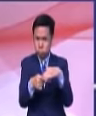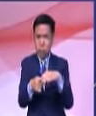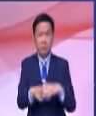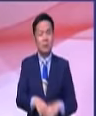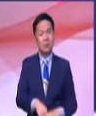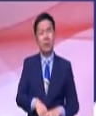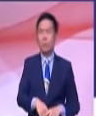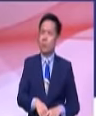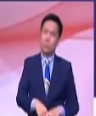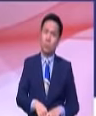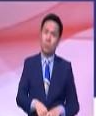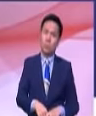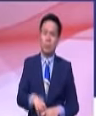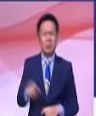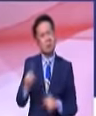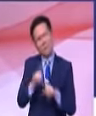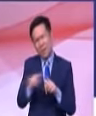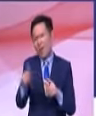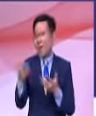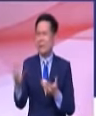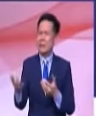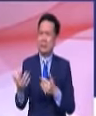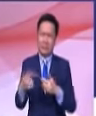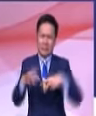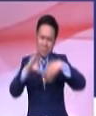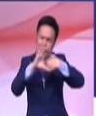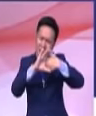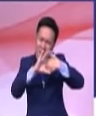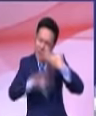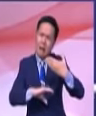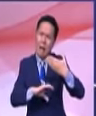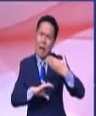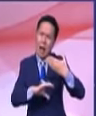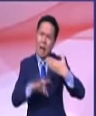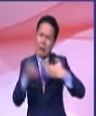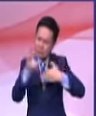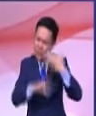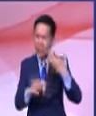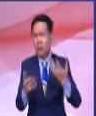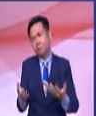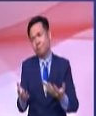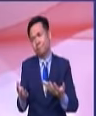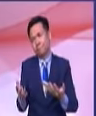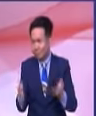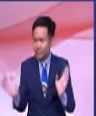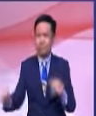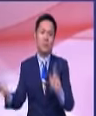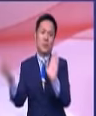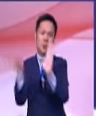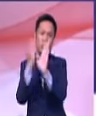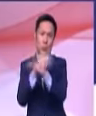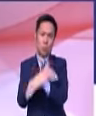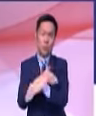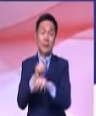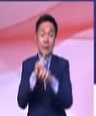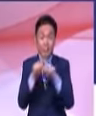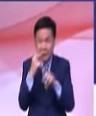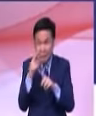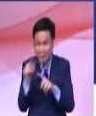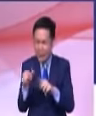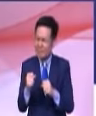Sayangnya dia injet. Jadi mau tidak mau, tiada pilihan, terpaksa kita tukar karena nampak sekali